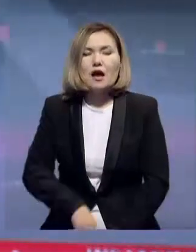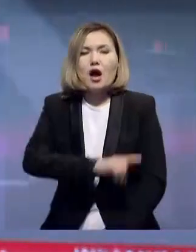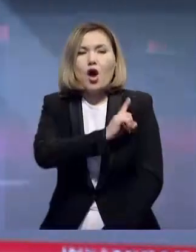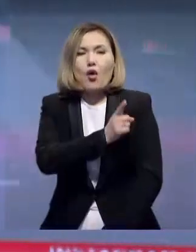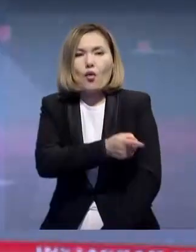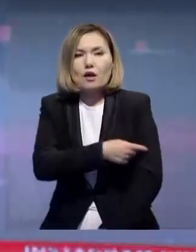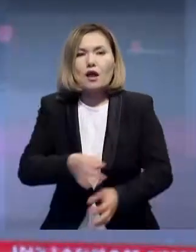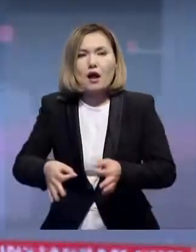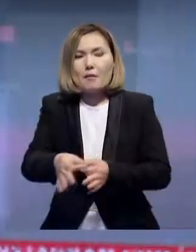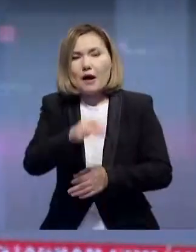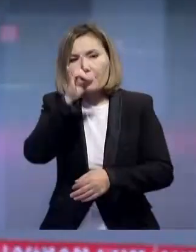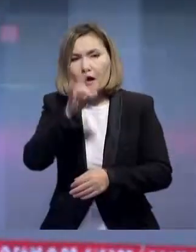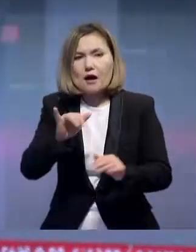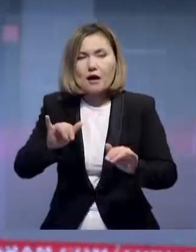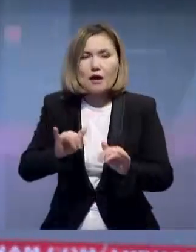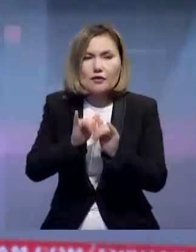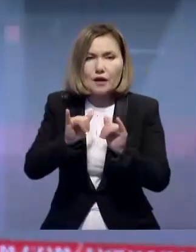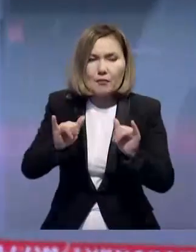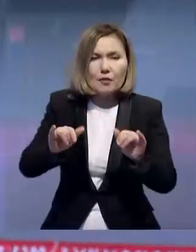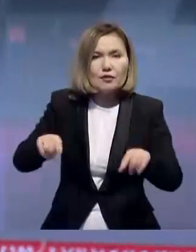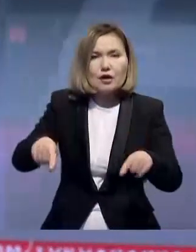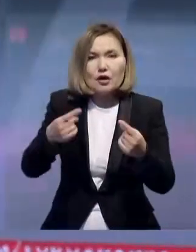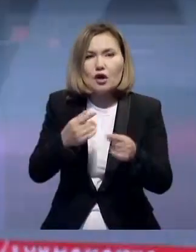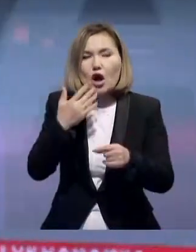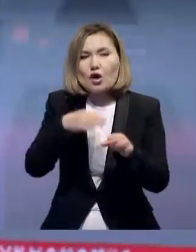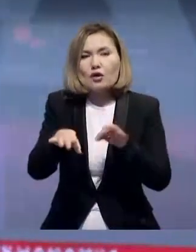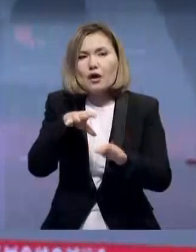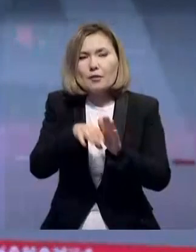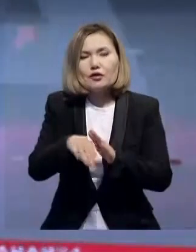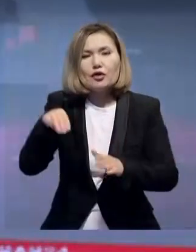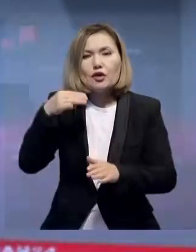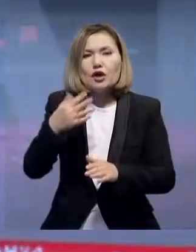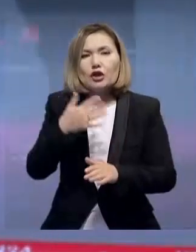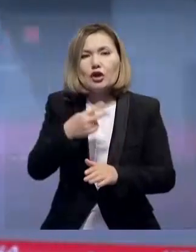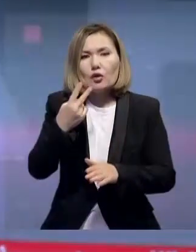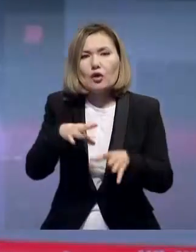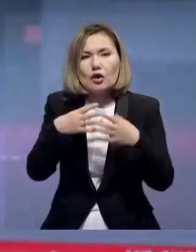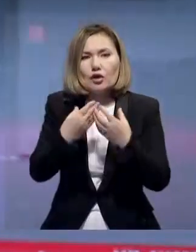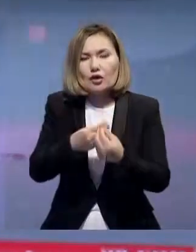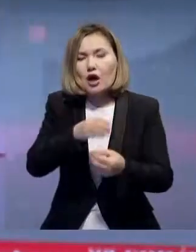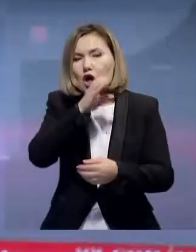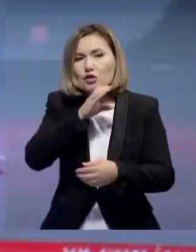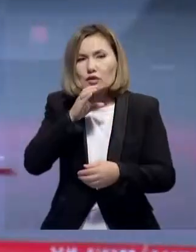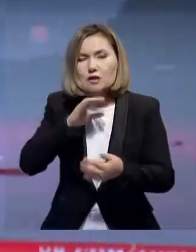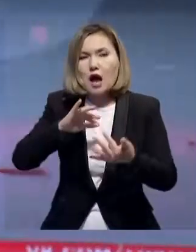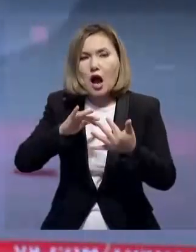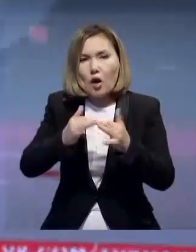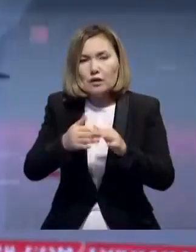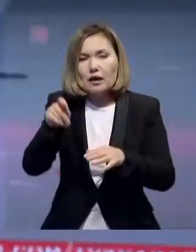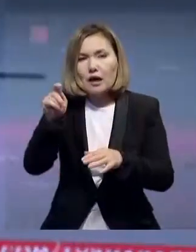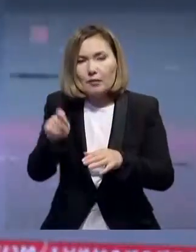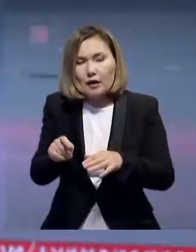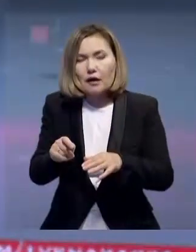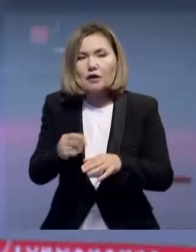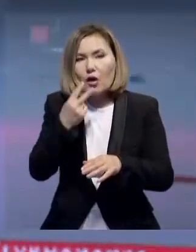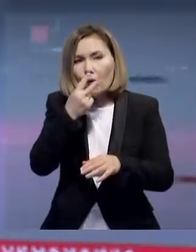Kuatta öngörler el damuının driveri. Ulttık jobası ayasında Türkistan'da 52 otbası elden solstüğündegi ауылдарды aralap tirligimen